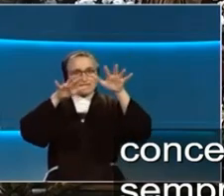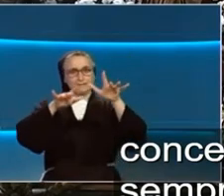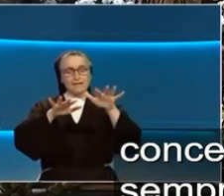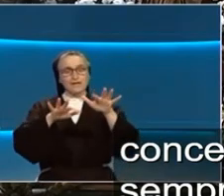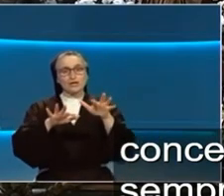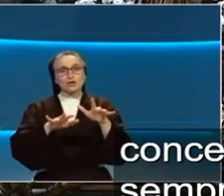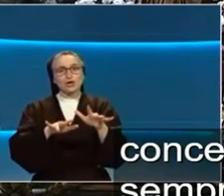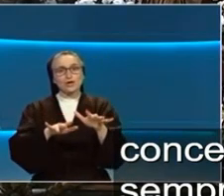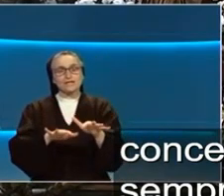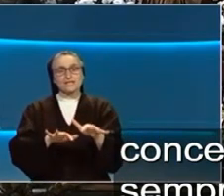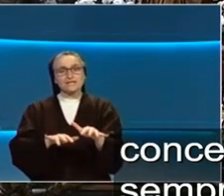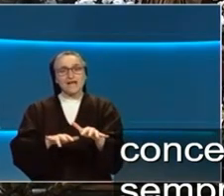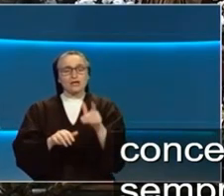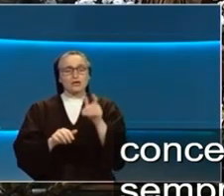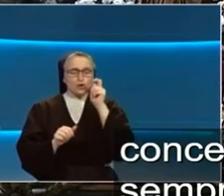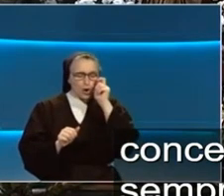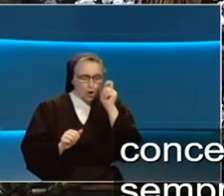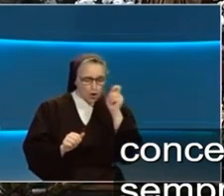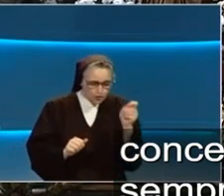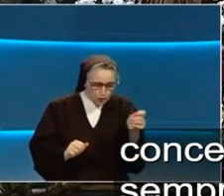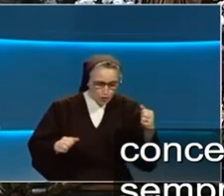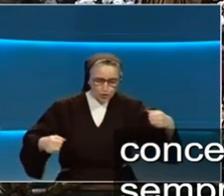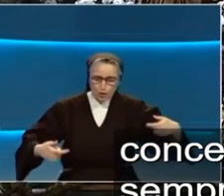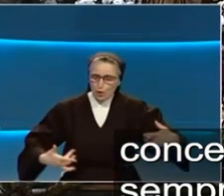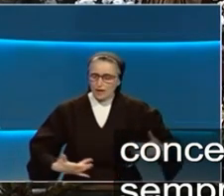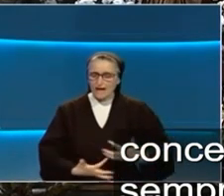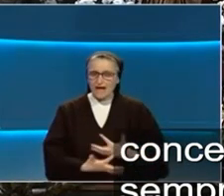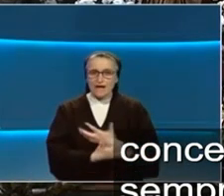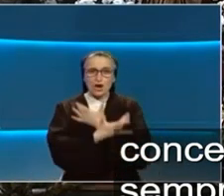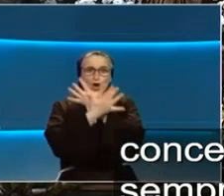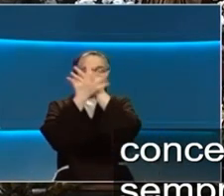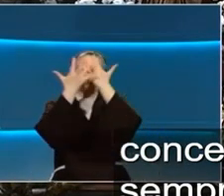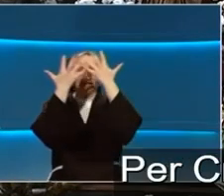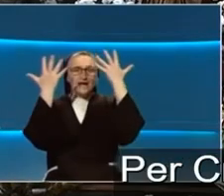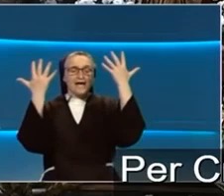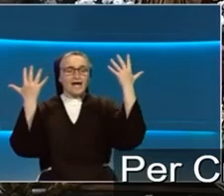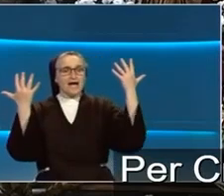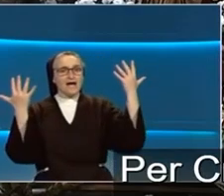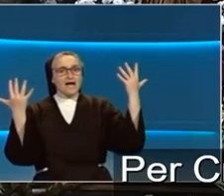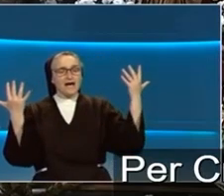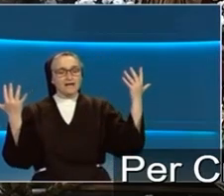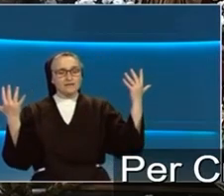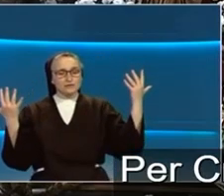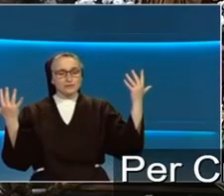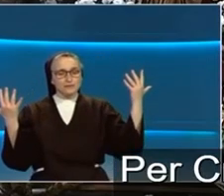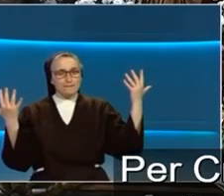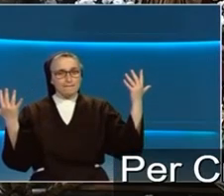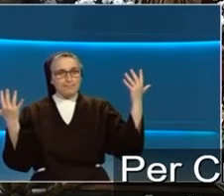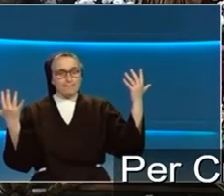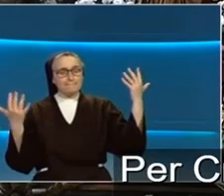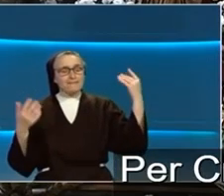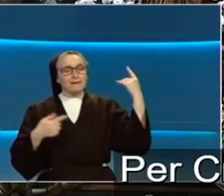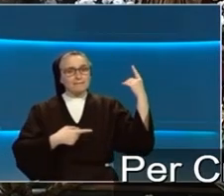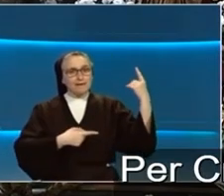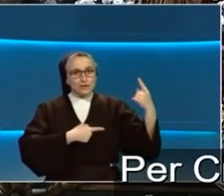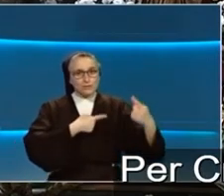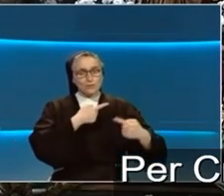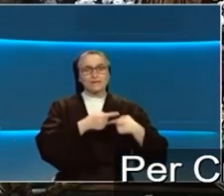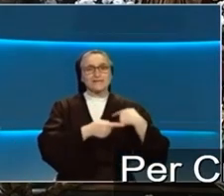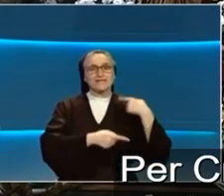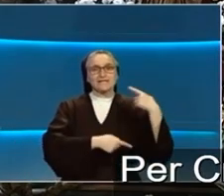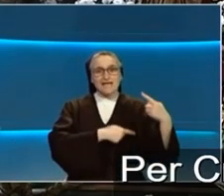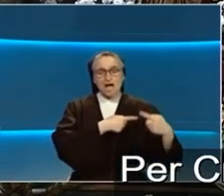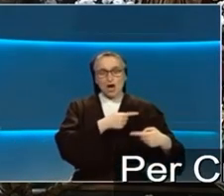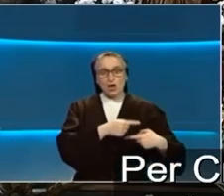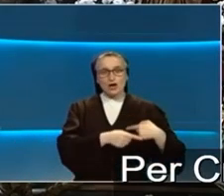Patri Omnipotenti in unitate Spiritus Sancti